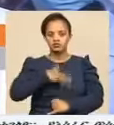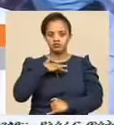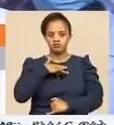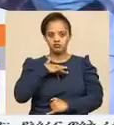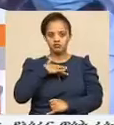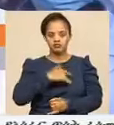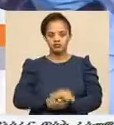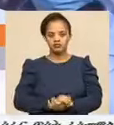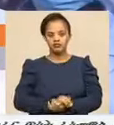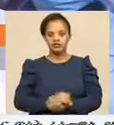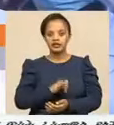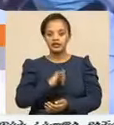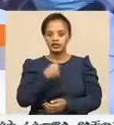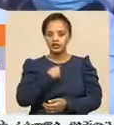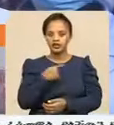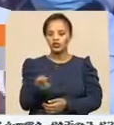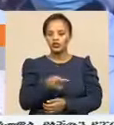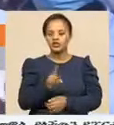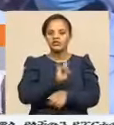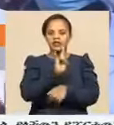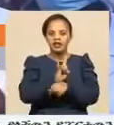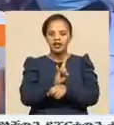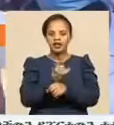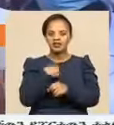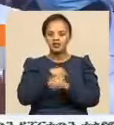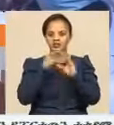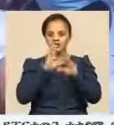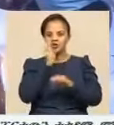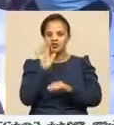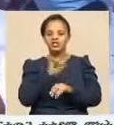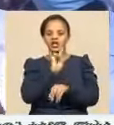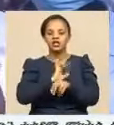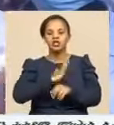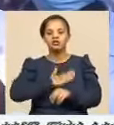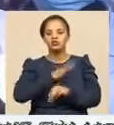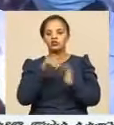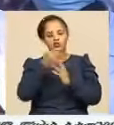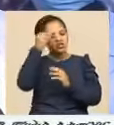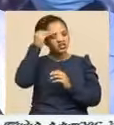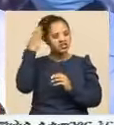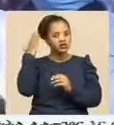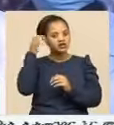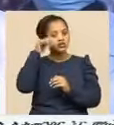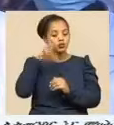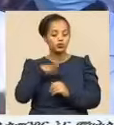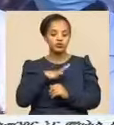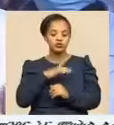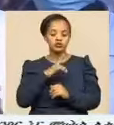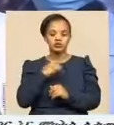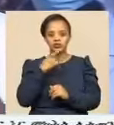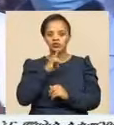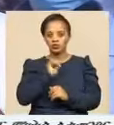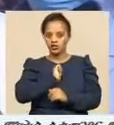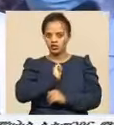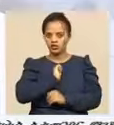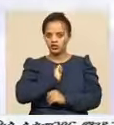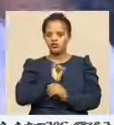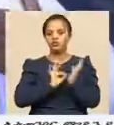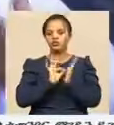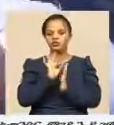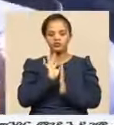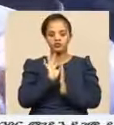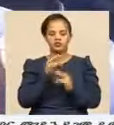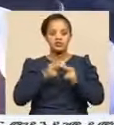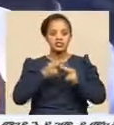ያለ እንደኔ ከሆነ ዜጋ መቅረጽ ሳይሆን ዜግነታችንን ሁሉ የረሳን ሰዎች ብዬ ነው ራሳችንን የሚቆጥረው።